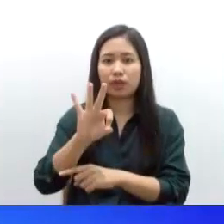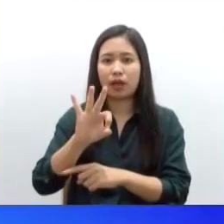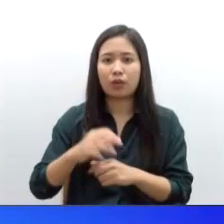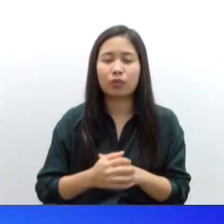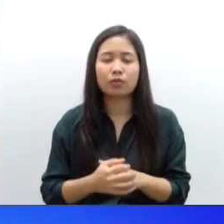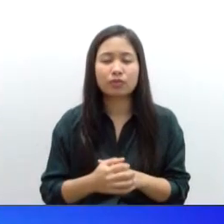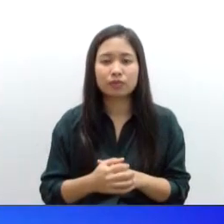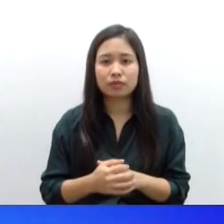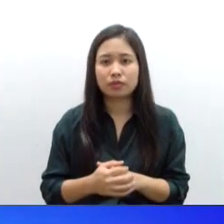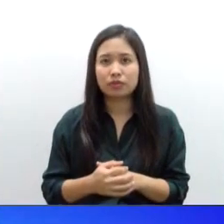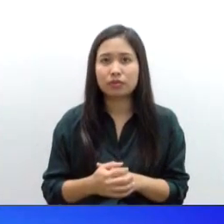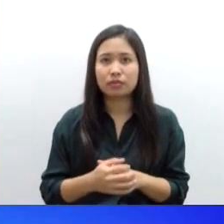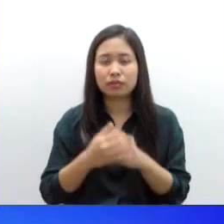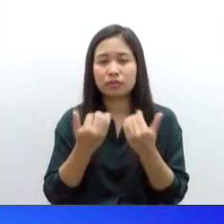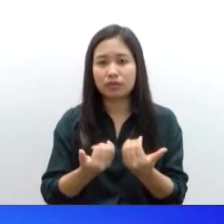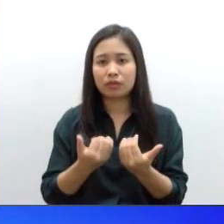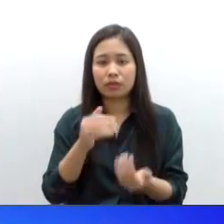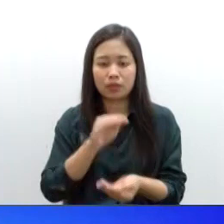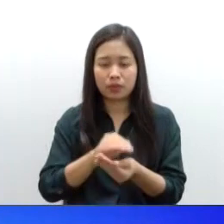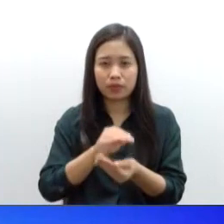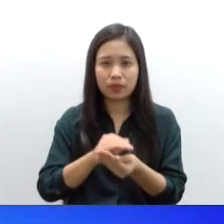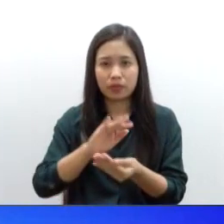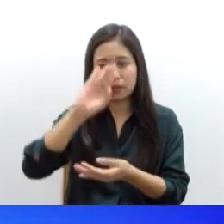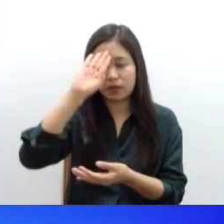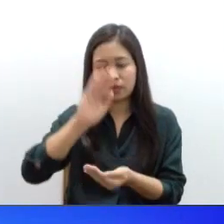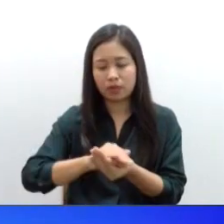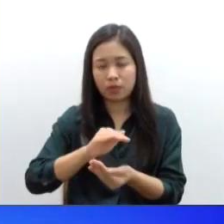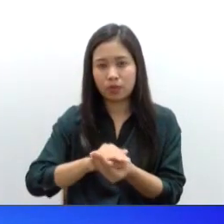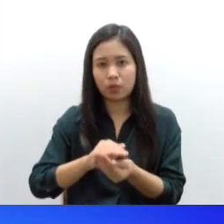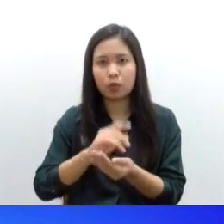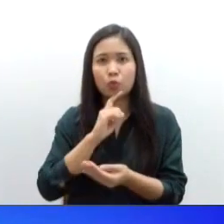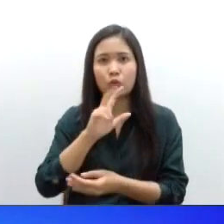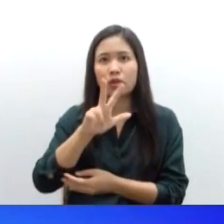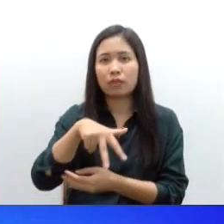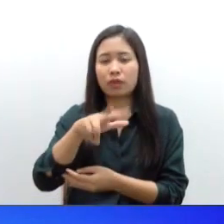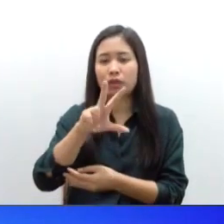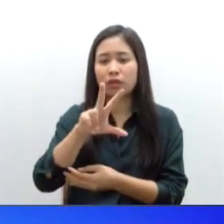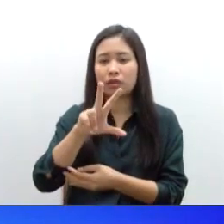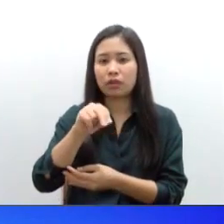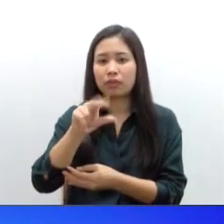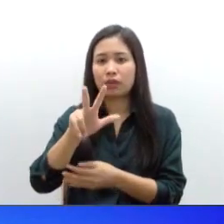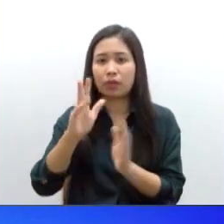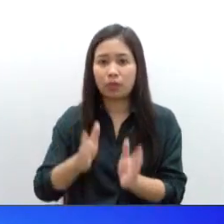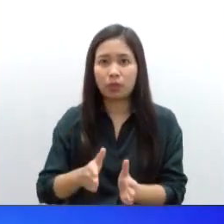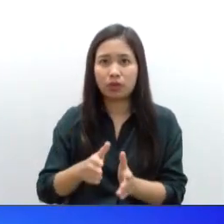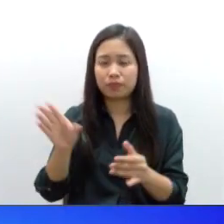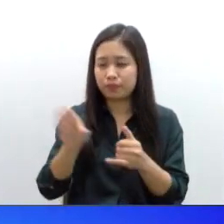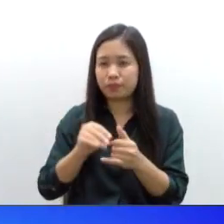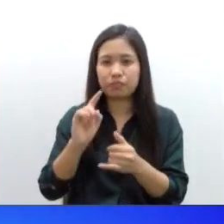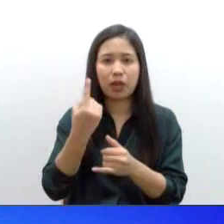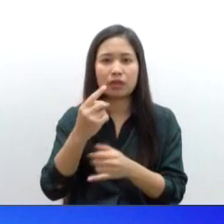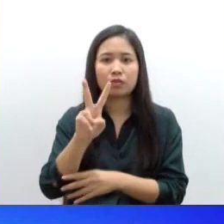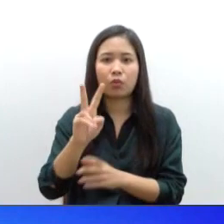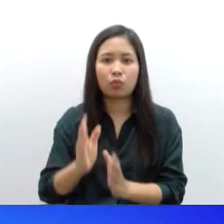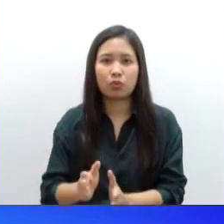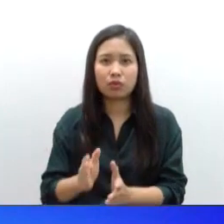ให้เห็นครับว่าผู้ป่วยสะสมนะครับอยู่ที่ 3,033 มีผู้ป่วยรายใหม่เมื่อวาน2รายนะครับกำลังรักษ